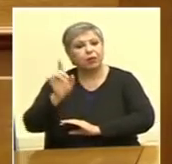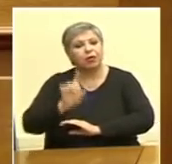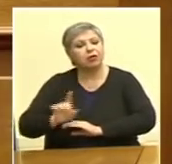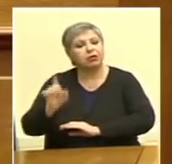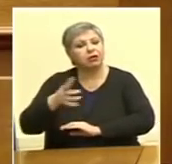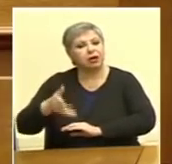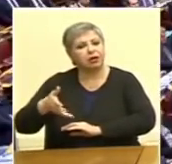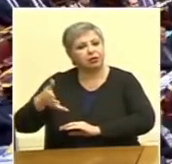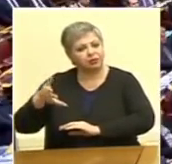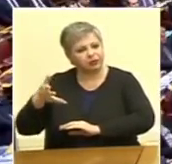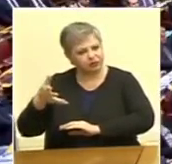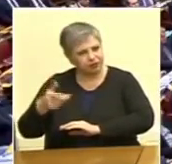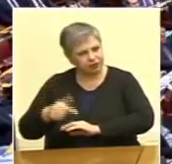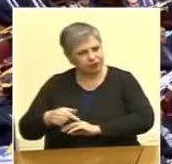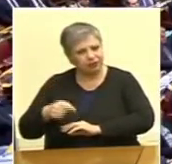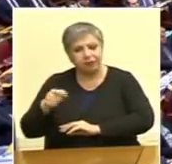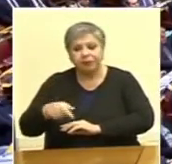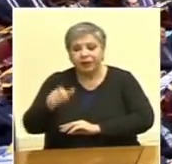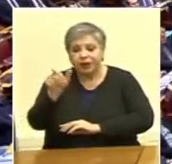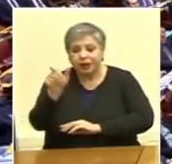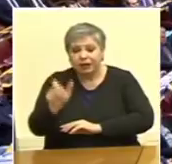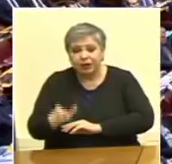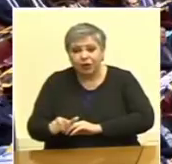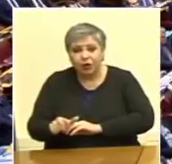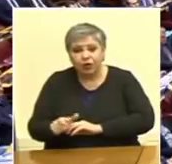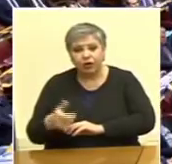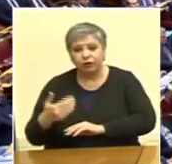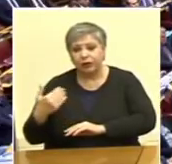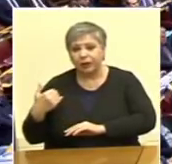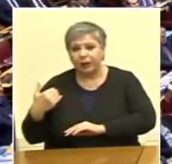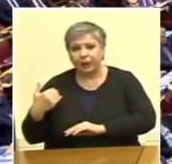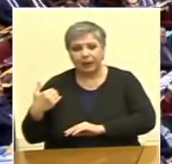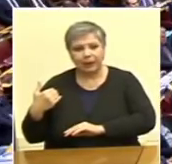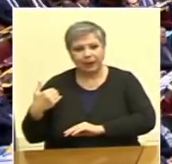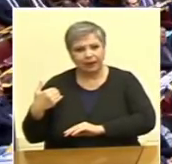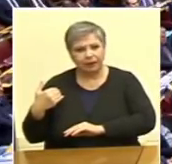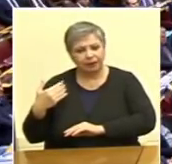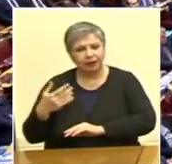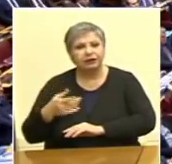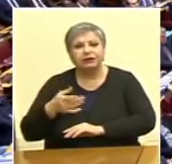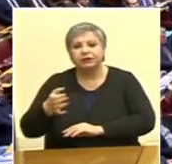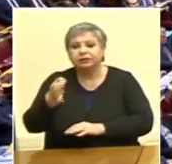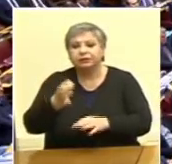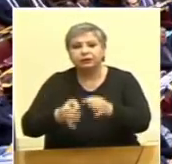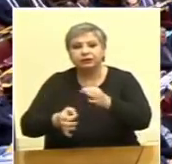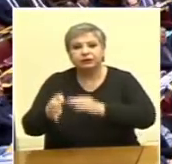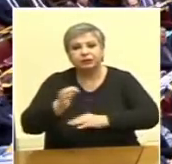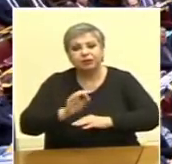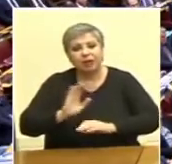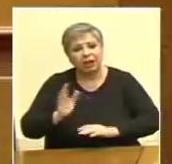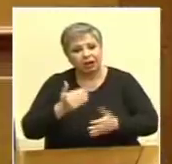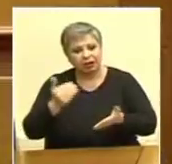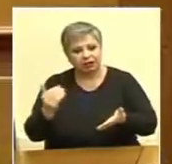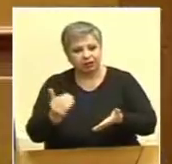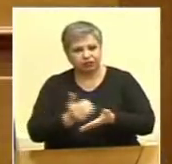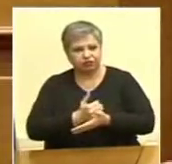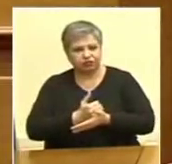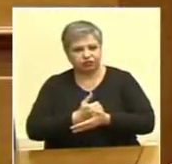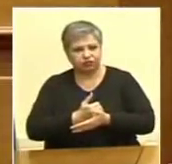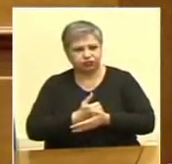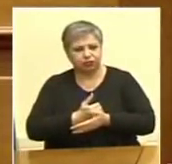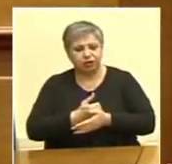Διότι υποπέσατε πρόσφατα σε ένα πολύ σοβαρό ατόπιμα και όχι μάλιστα εν τη ρήμη του